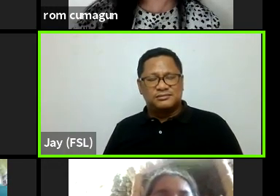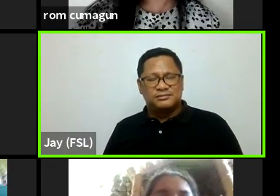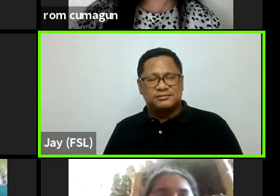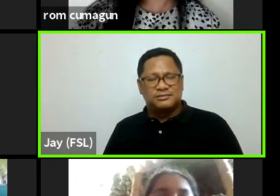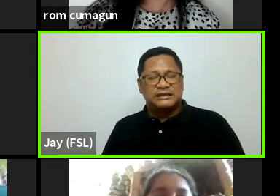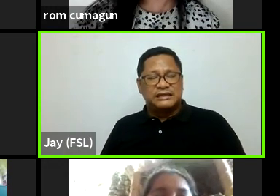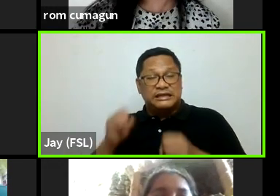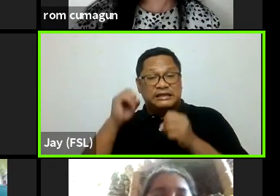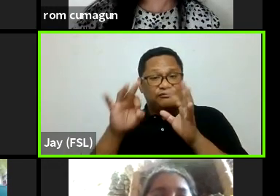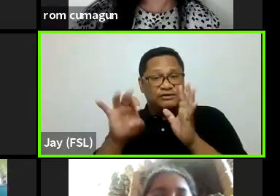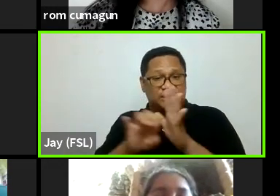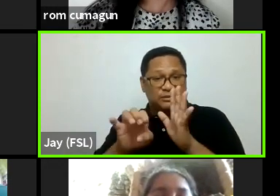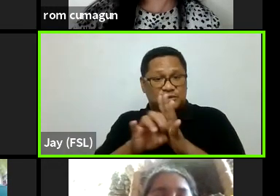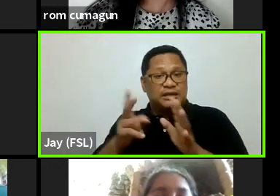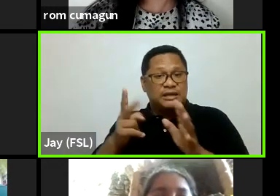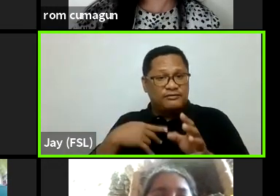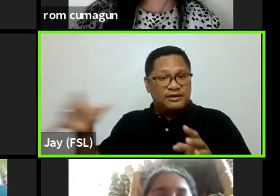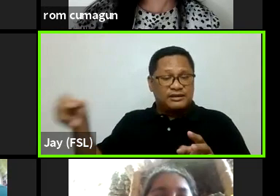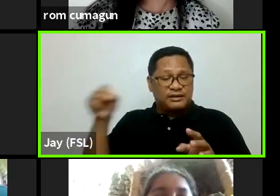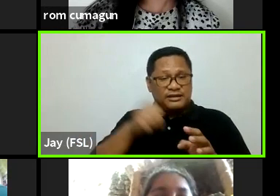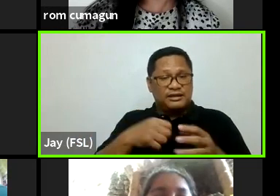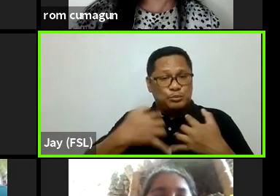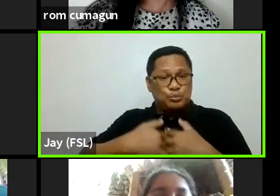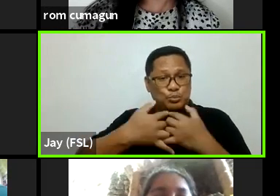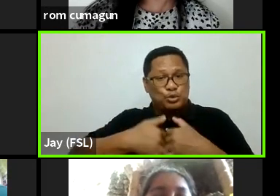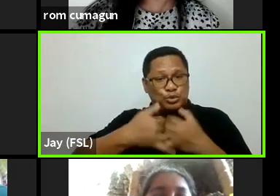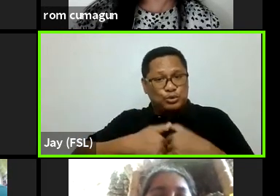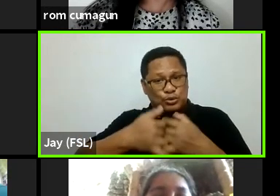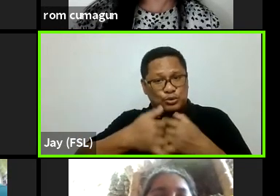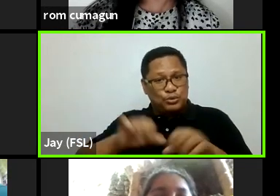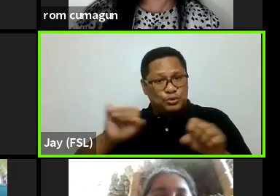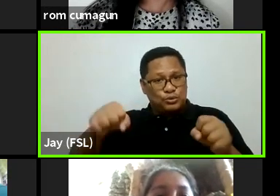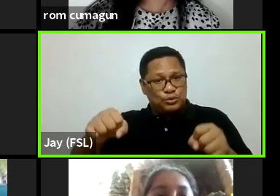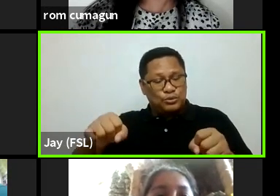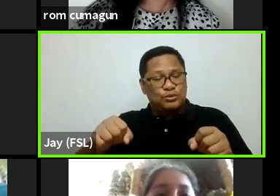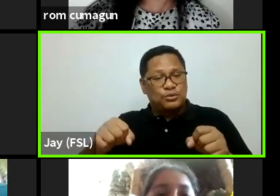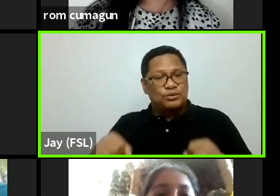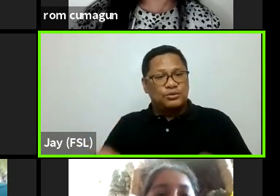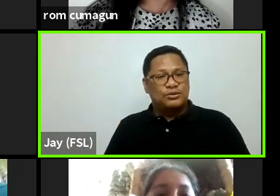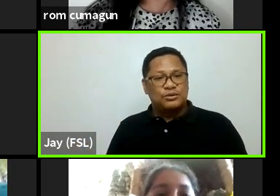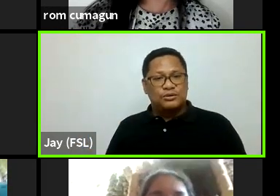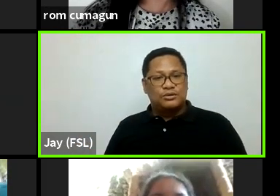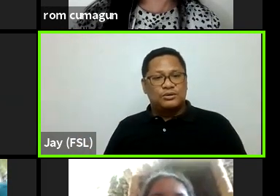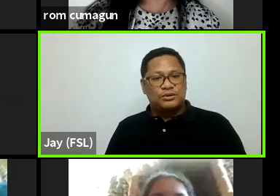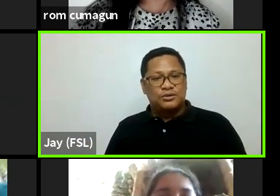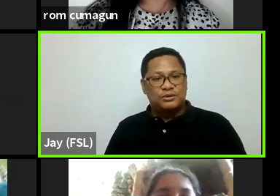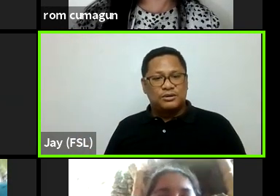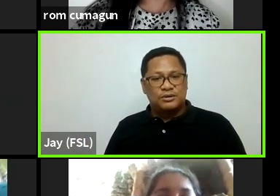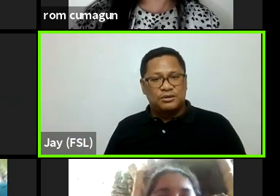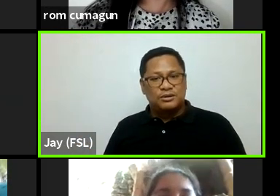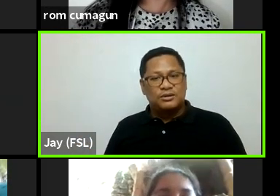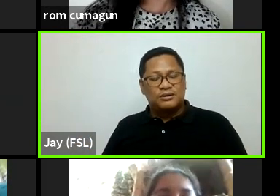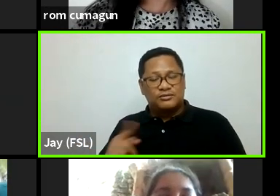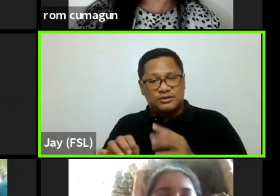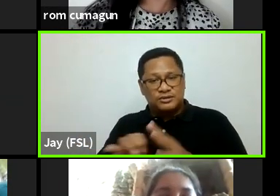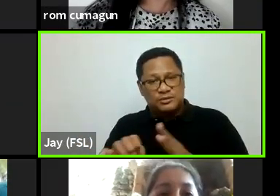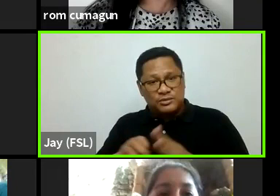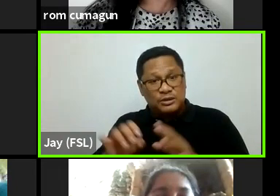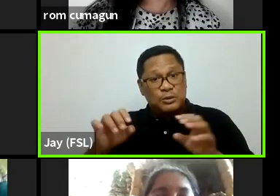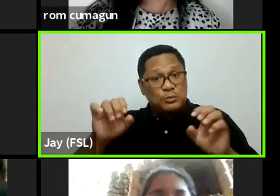kung nakuha mo na yung motorized wheelchair. Assuming na meron ka na motorized wheelchair.